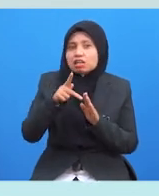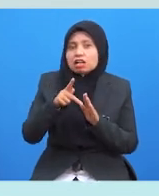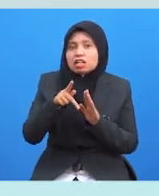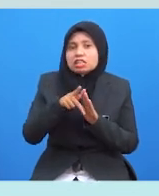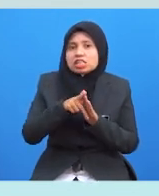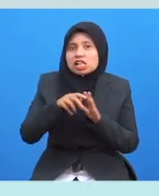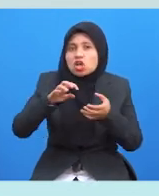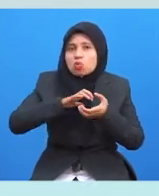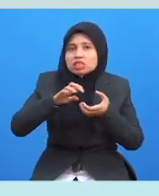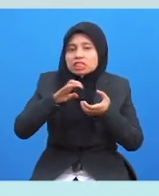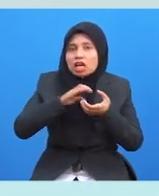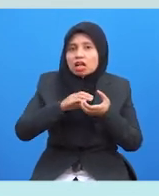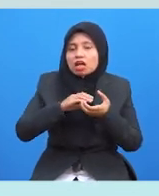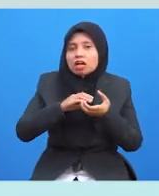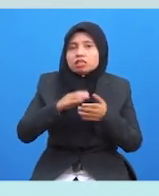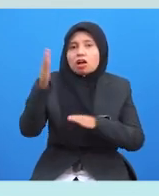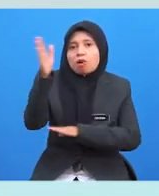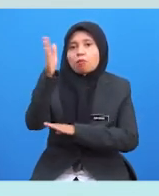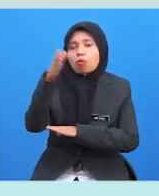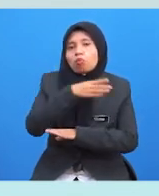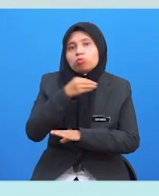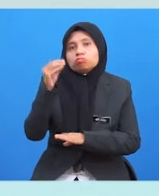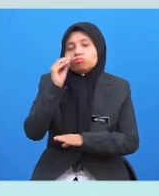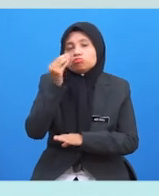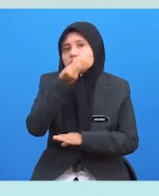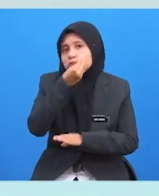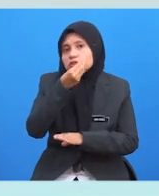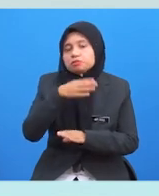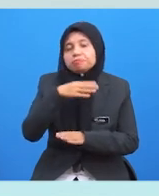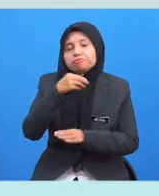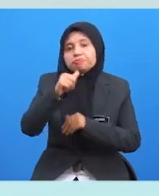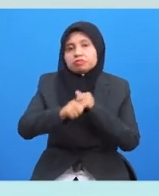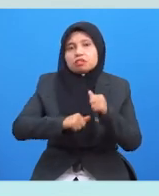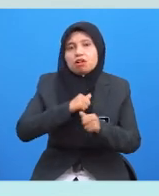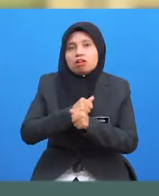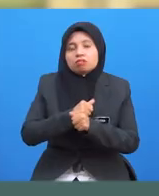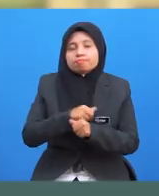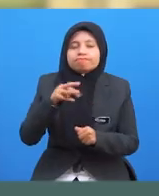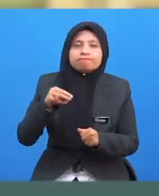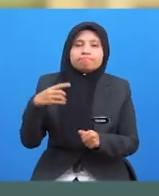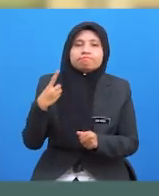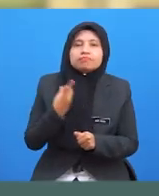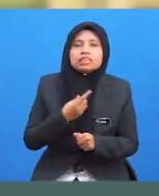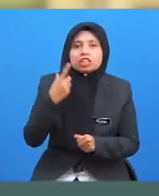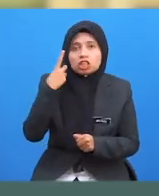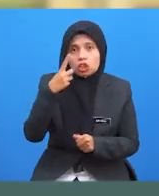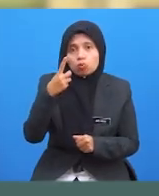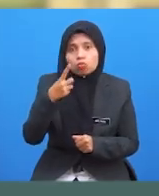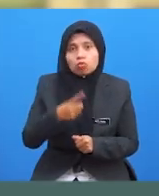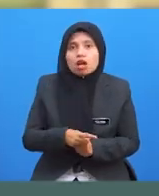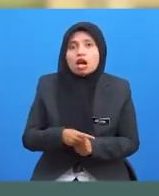meminimumkan kemusnahan flora dan fauna. Murid-murid, kita lihat